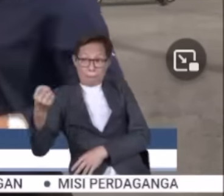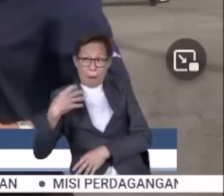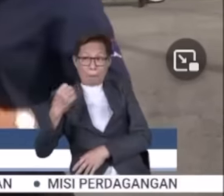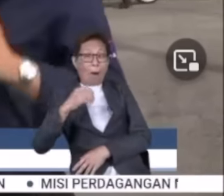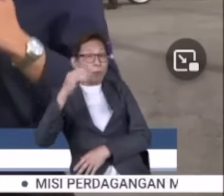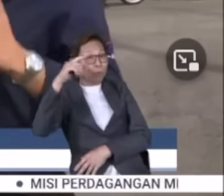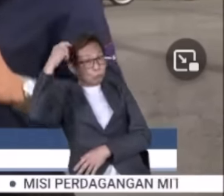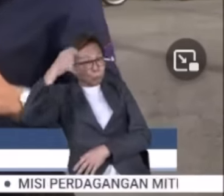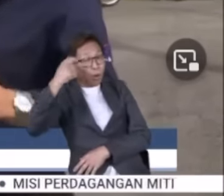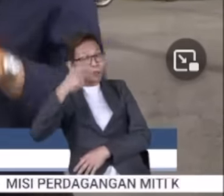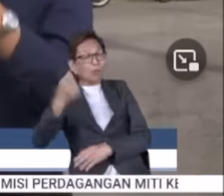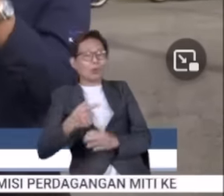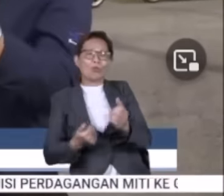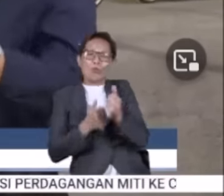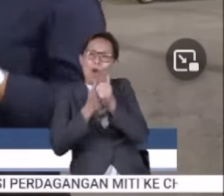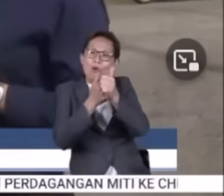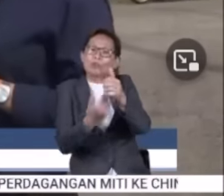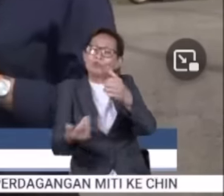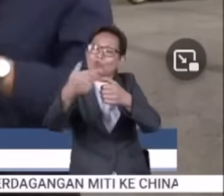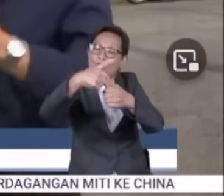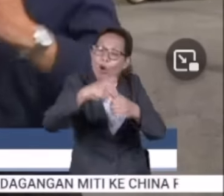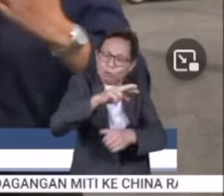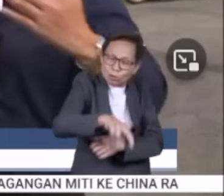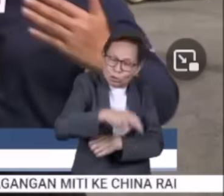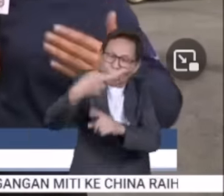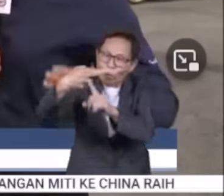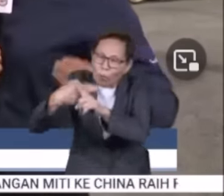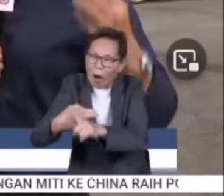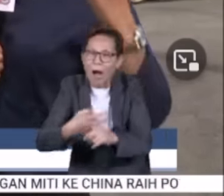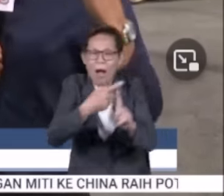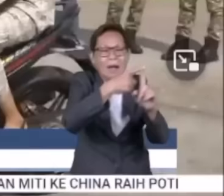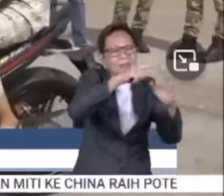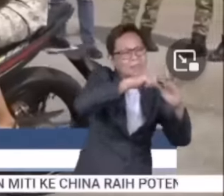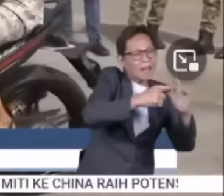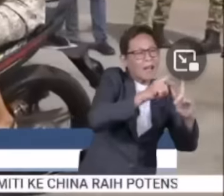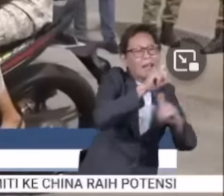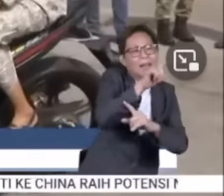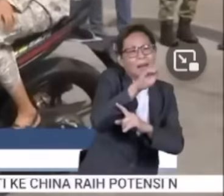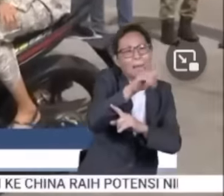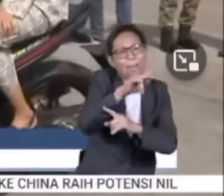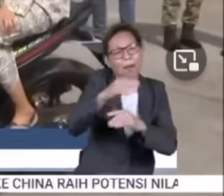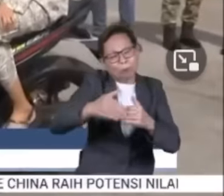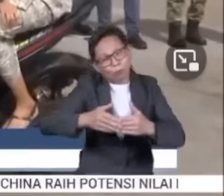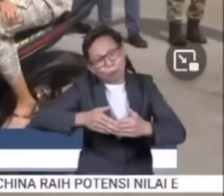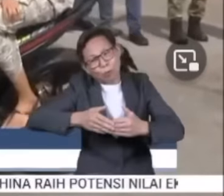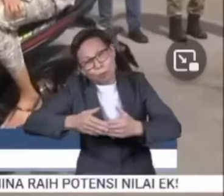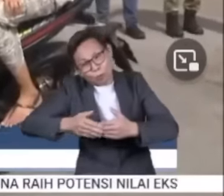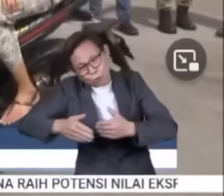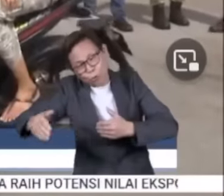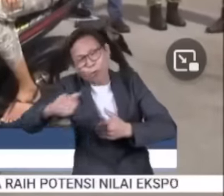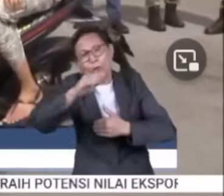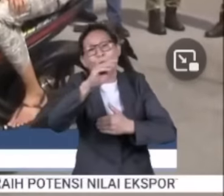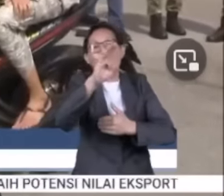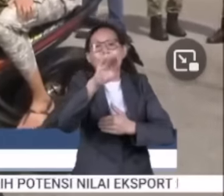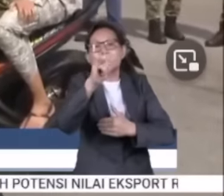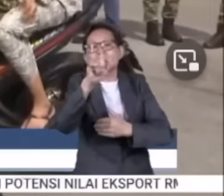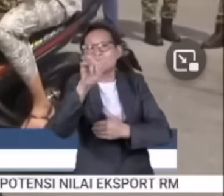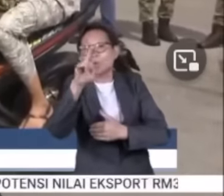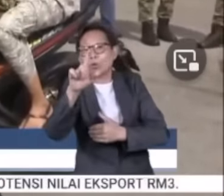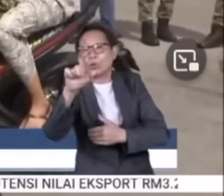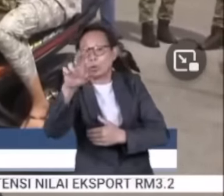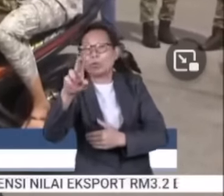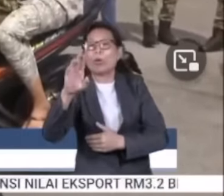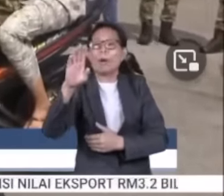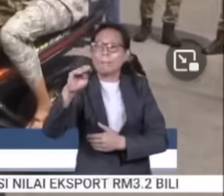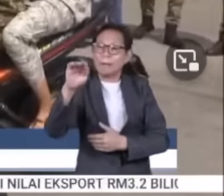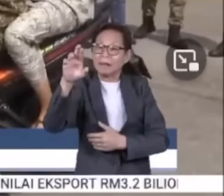seringkali mengikuti jelajah Ramadan bermula dari Limbang seterusnya ke Bintulu, Miri dan juga di Sibu dan